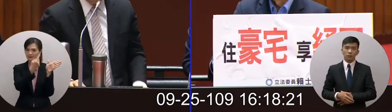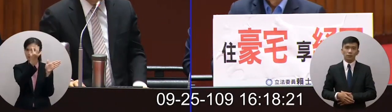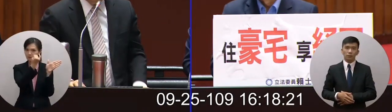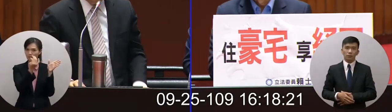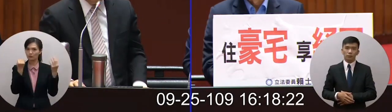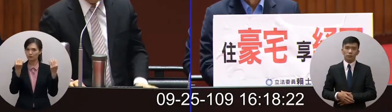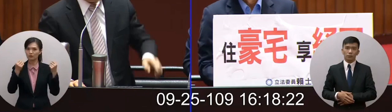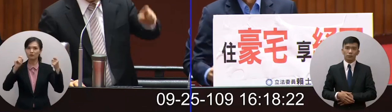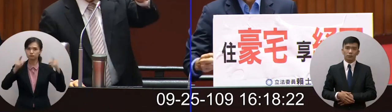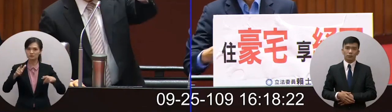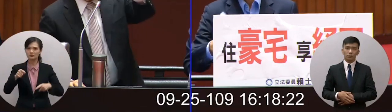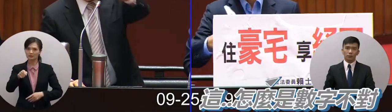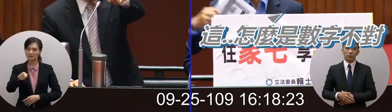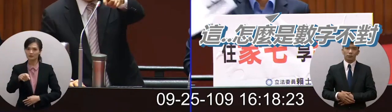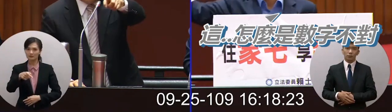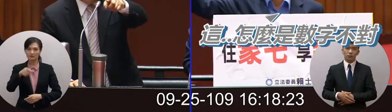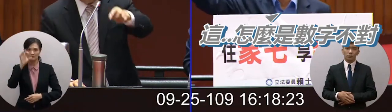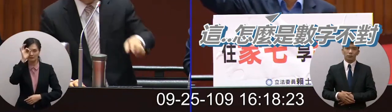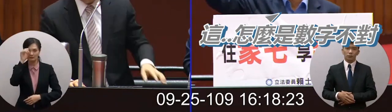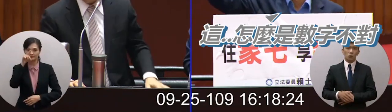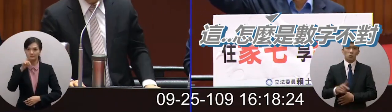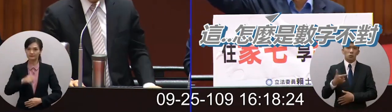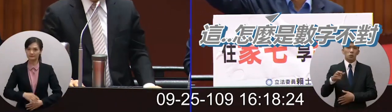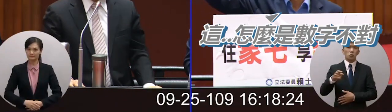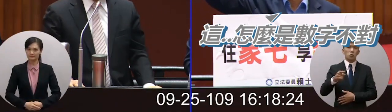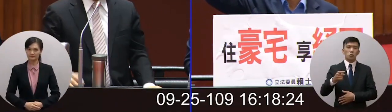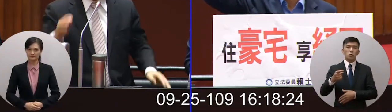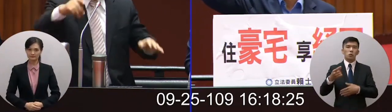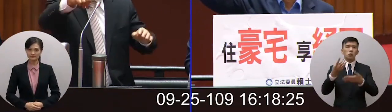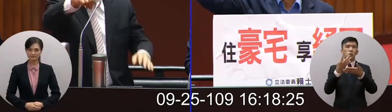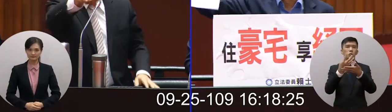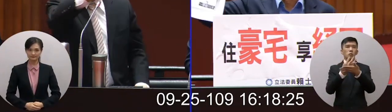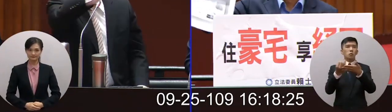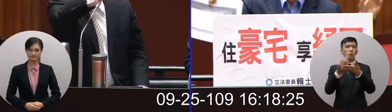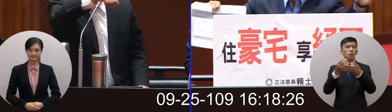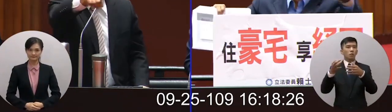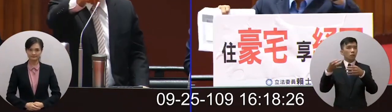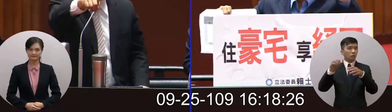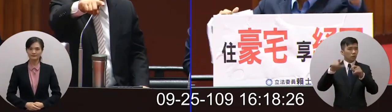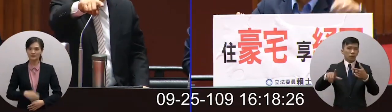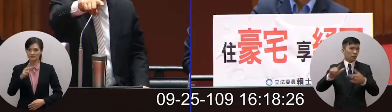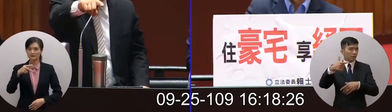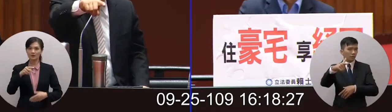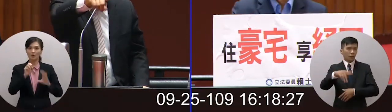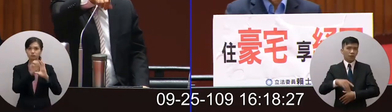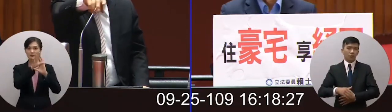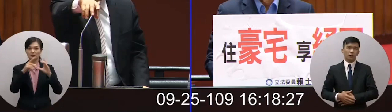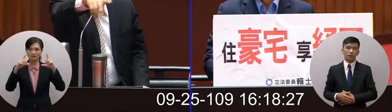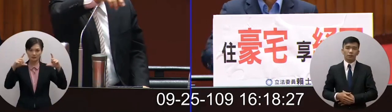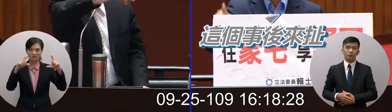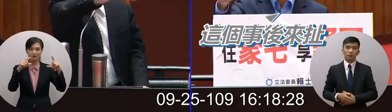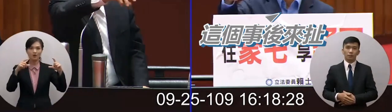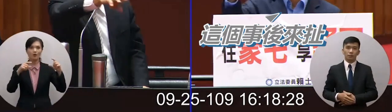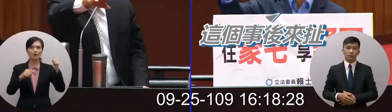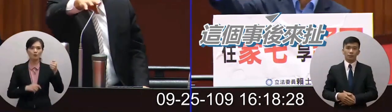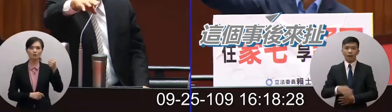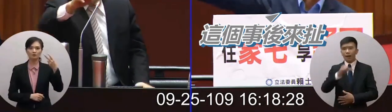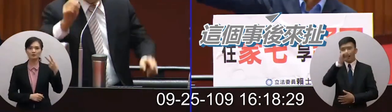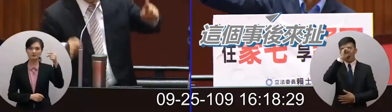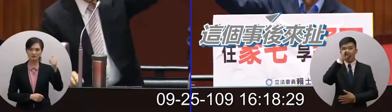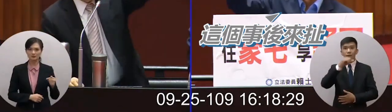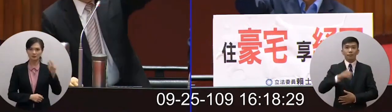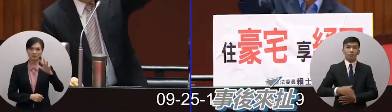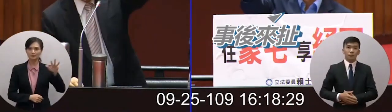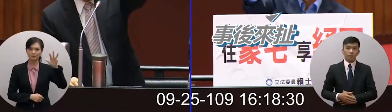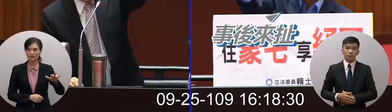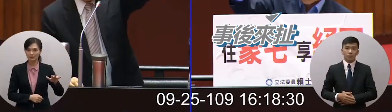对。你看，你 这边在读个。这是什么数字唔对？对不起， 好了，你这边在读个52亿8。 好了，这个事后来扯，事后来